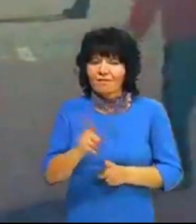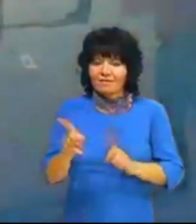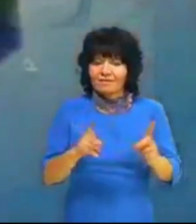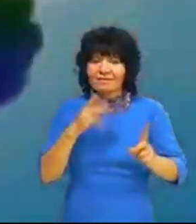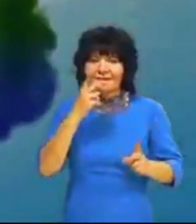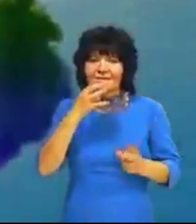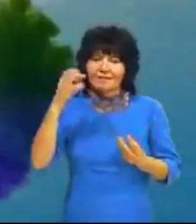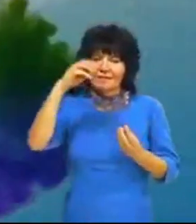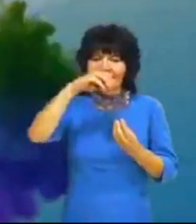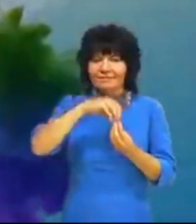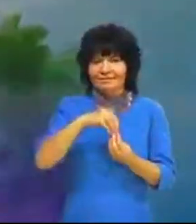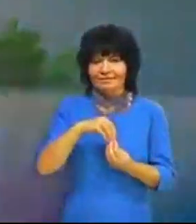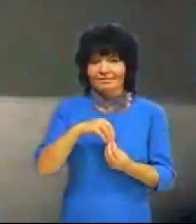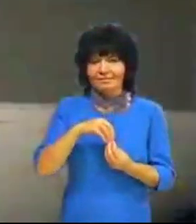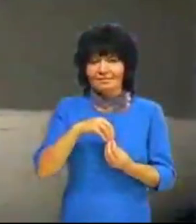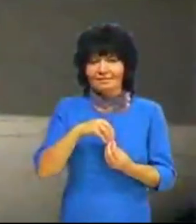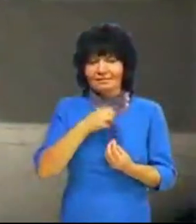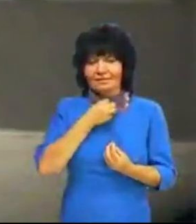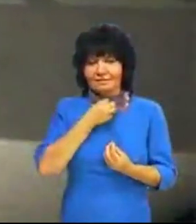hayatlarınıza farklı renkleri katın.